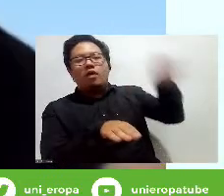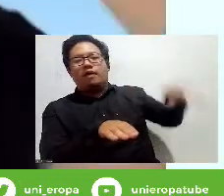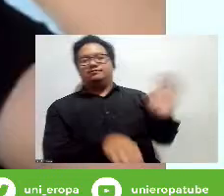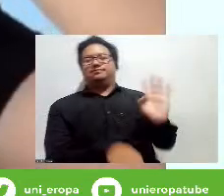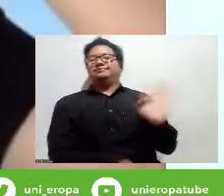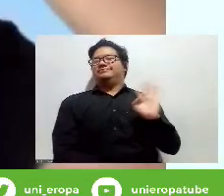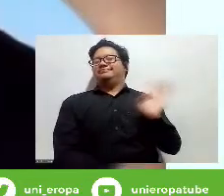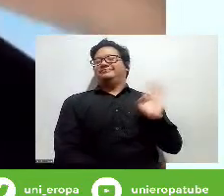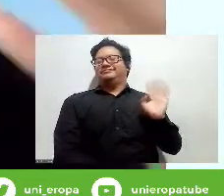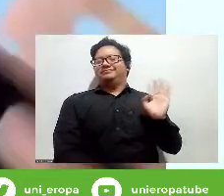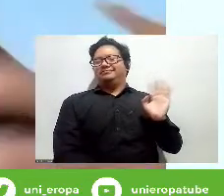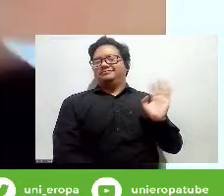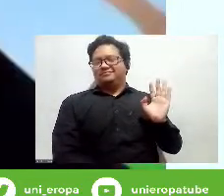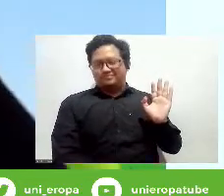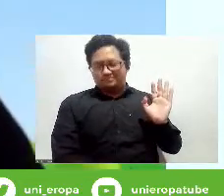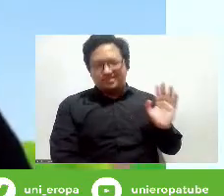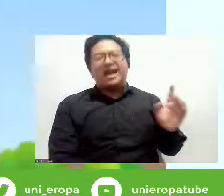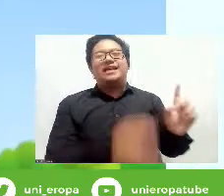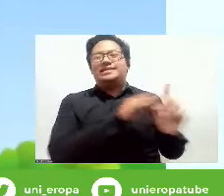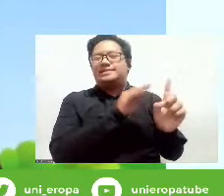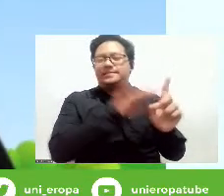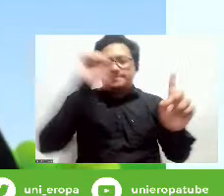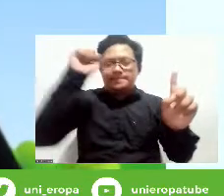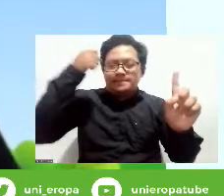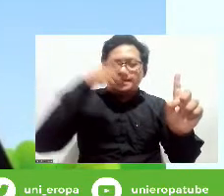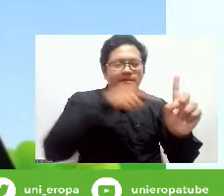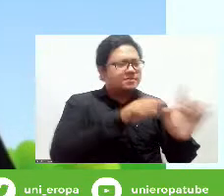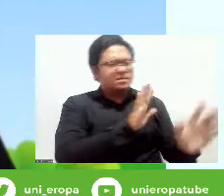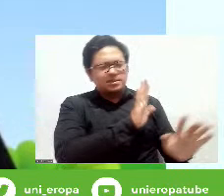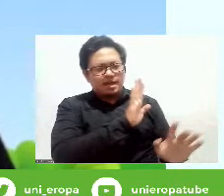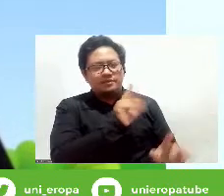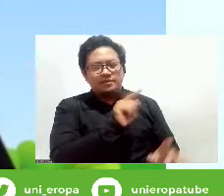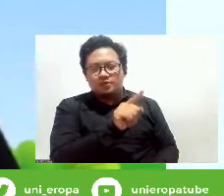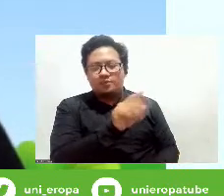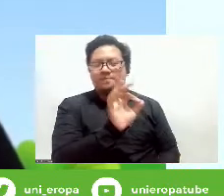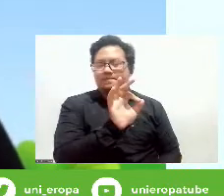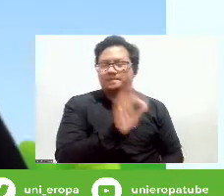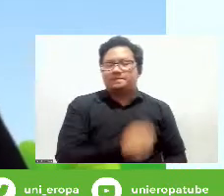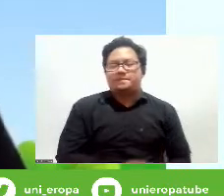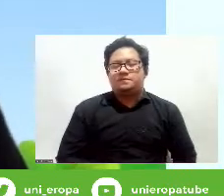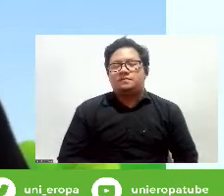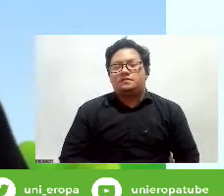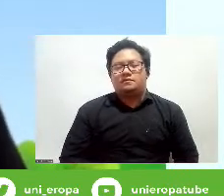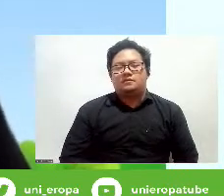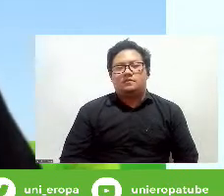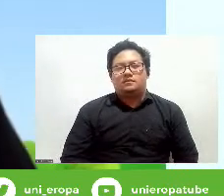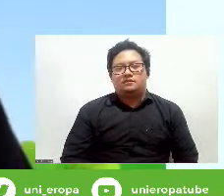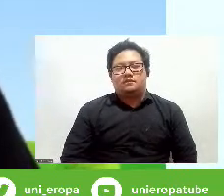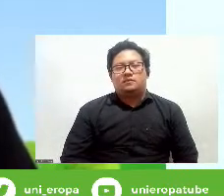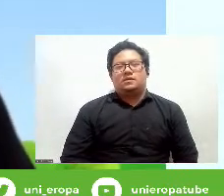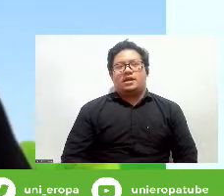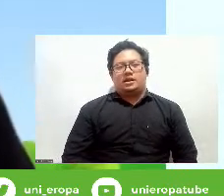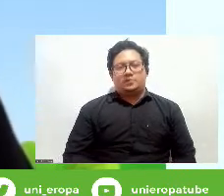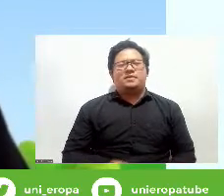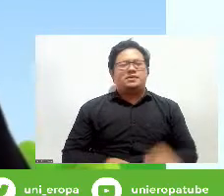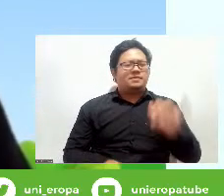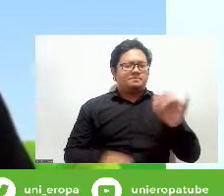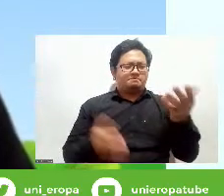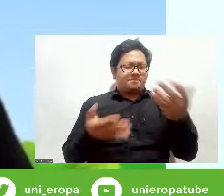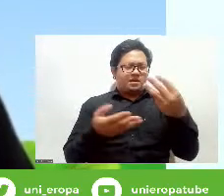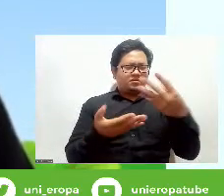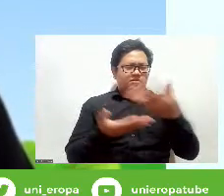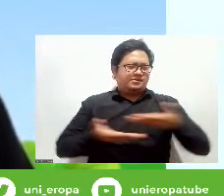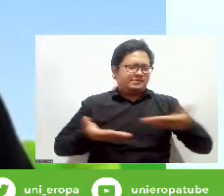tapi ya jangan dimusuhin juga jadi diajarin dikasih tahu supaya kita bisa mereka Store Asy ekosistem ini bersama-sama basingnya ya terima kasih banyak untuk